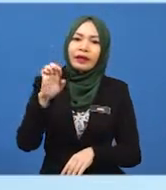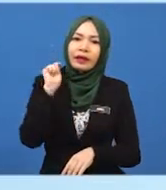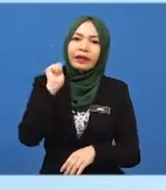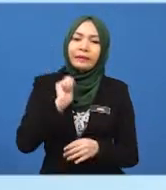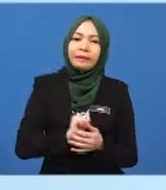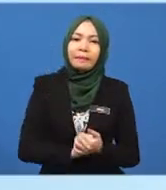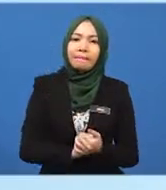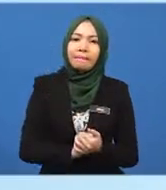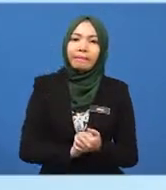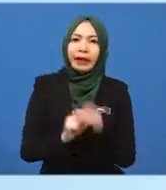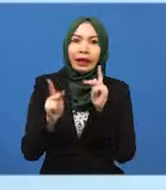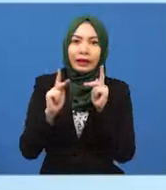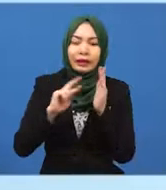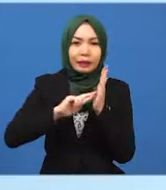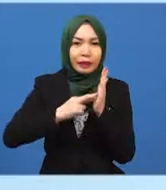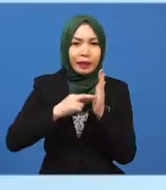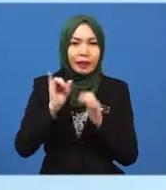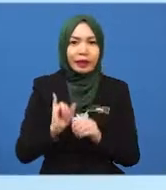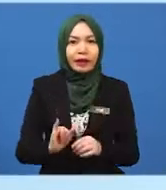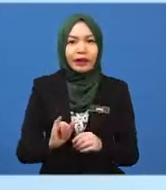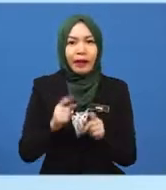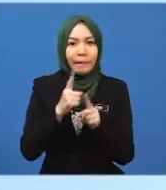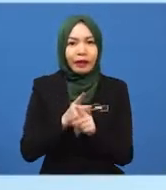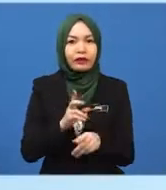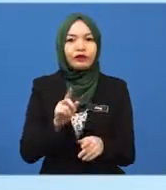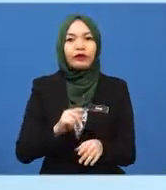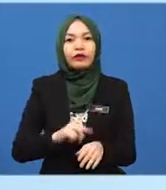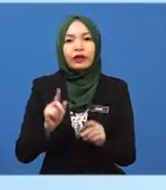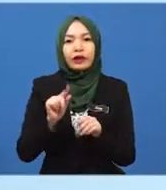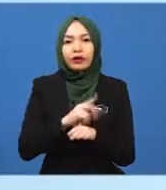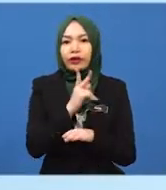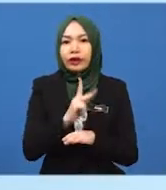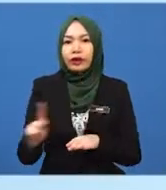yang tepat digunakan di hadapan predikat.